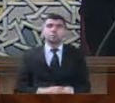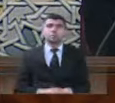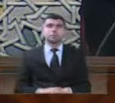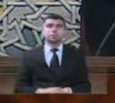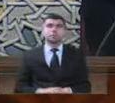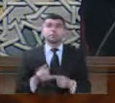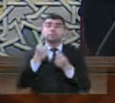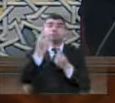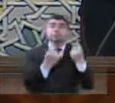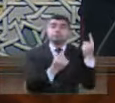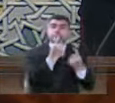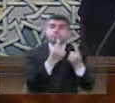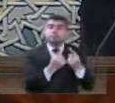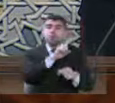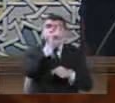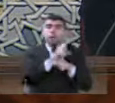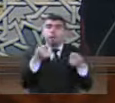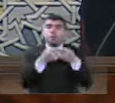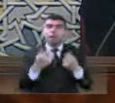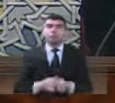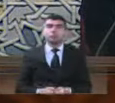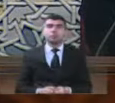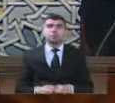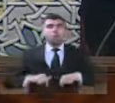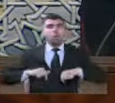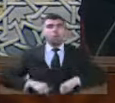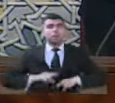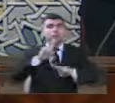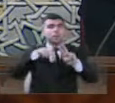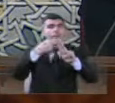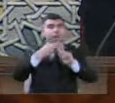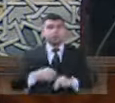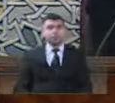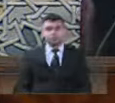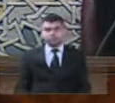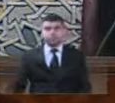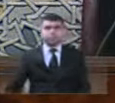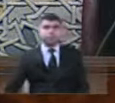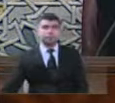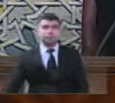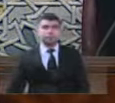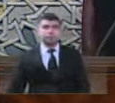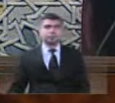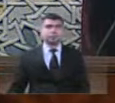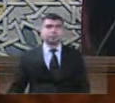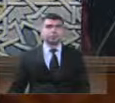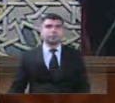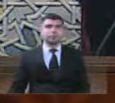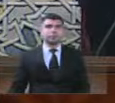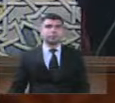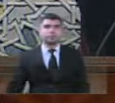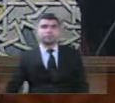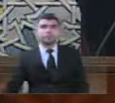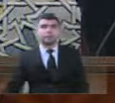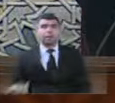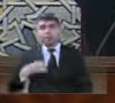كاين شي تعقيب من طرف اي فريق؟ تفضلوا سيد الوزير، عندكم شي تعقيب؟ لا فاحنا ما تنسكتوش على